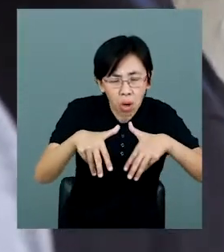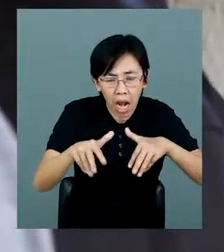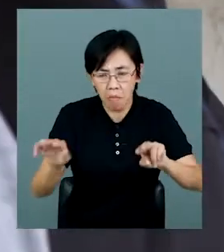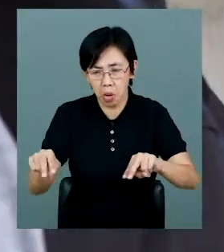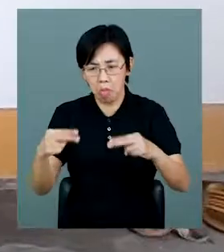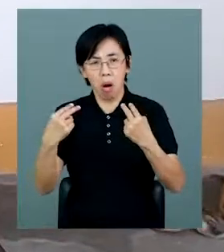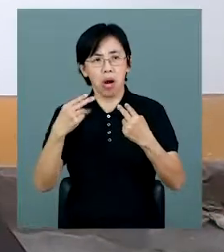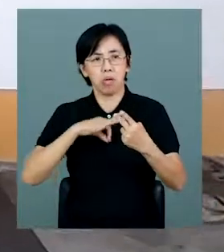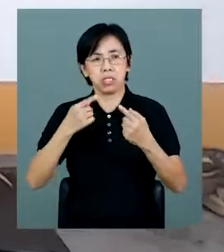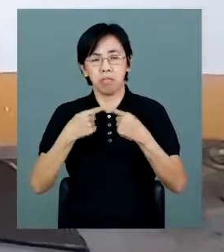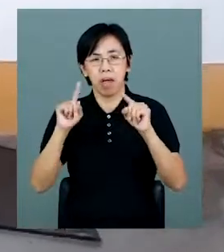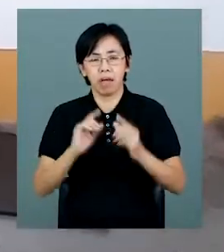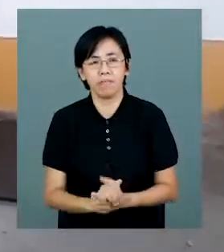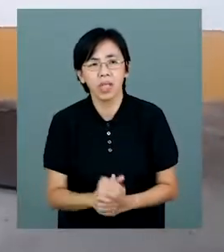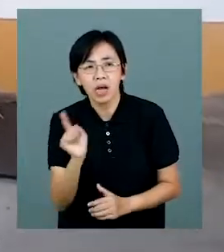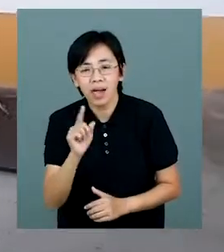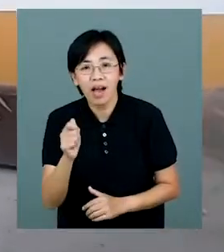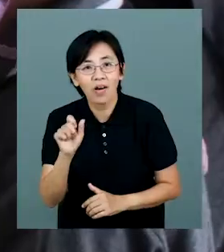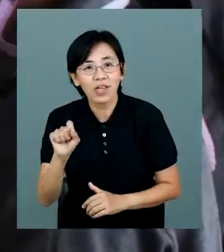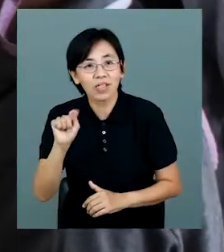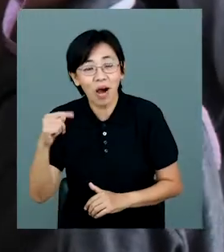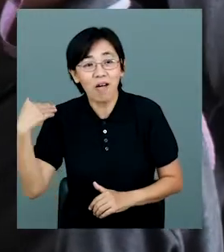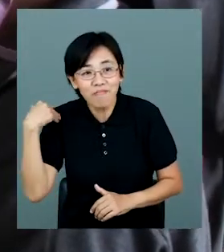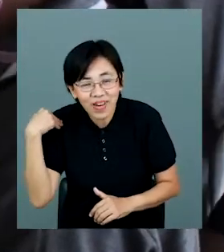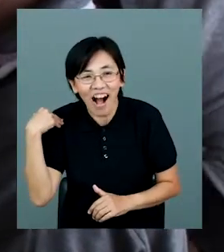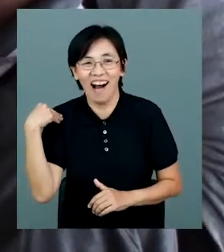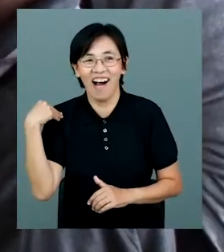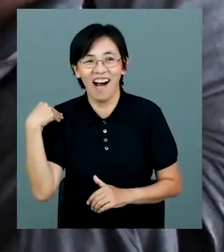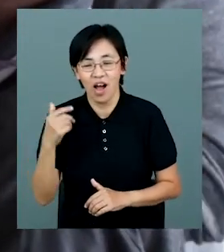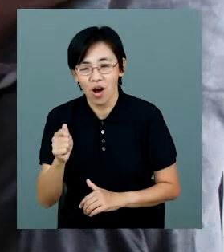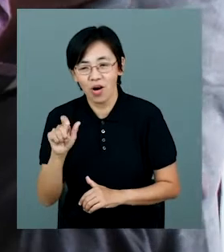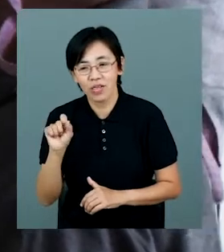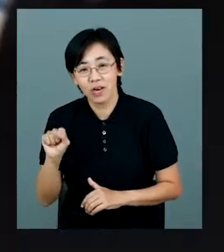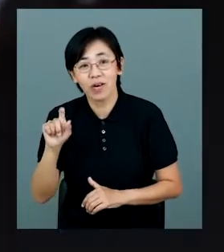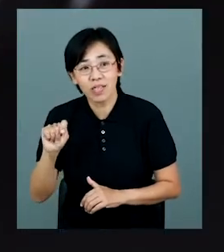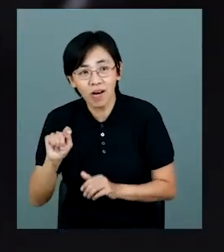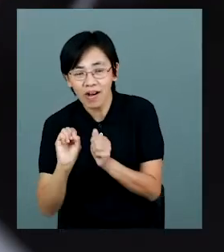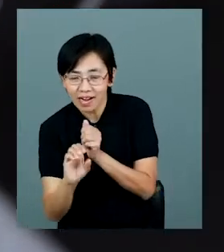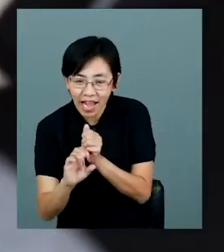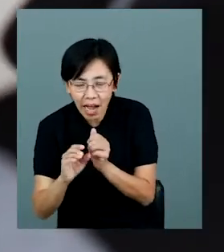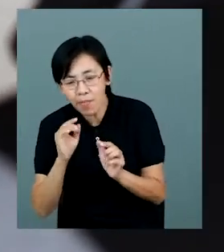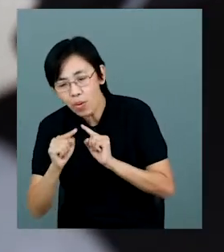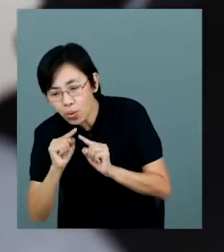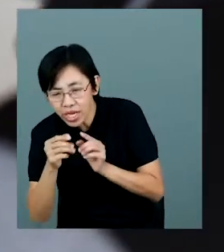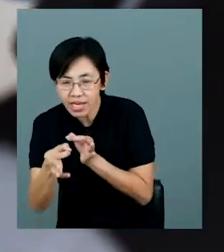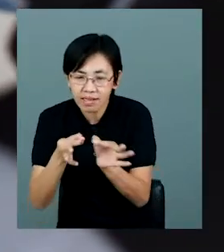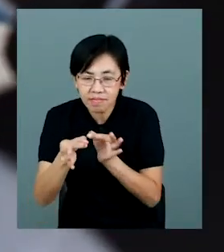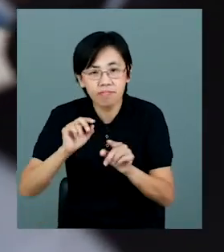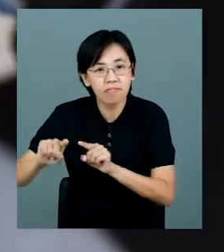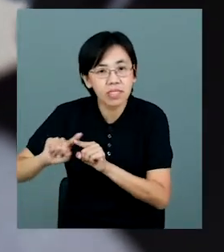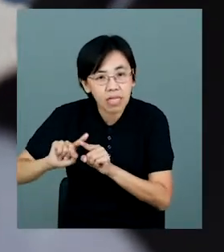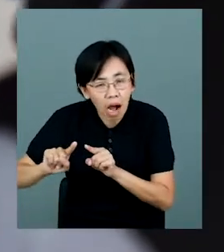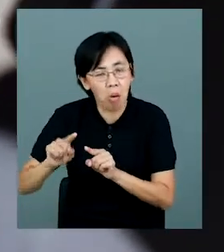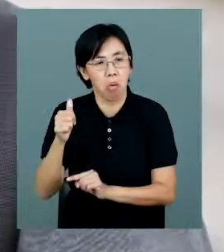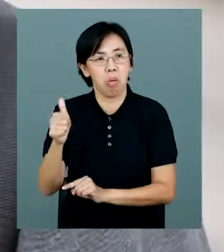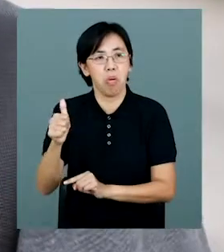เราเป็นตัวประหลาดอยู่ในกลุ่มของเขาเลยอะค่ะพอมีอสต.เขาก็จะแนะนำเรื่องนู่นนี่นั่นคือเขาพูดให้ได้เขาก็ชี้แจ